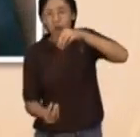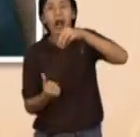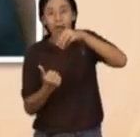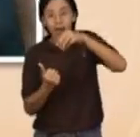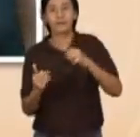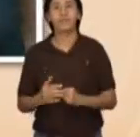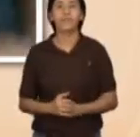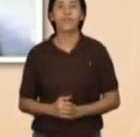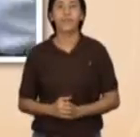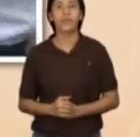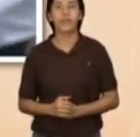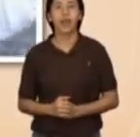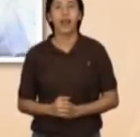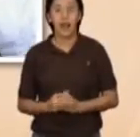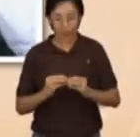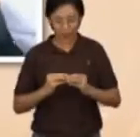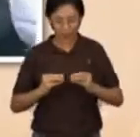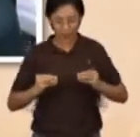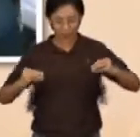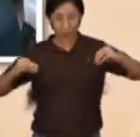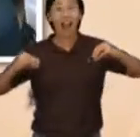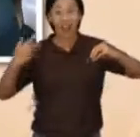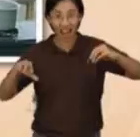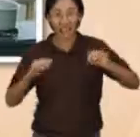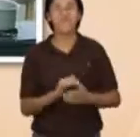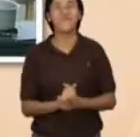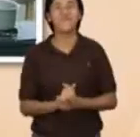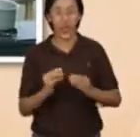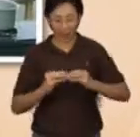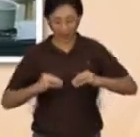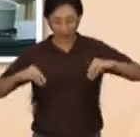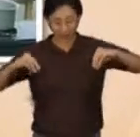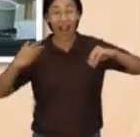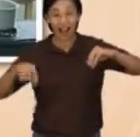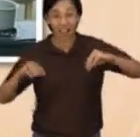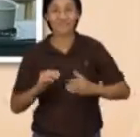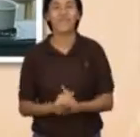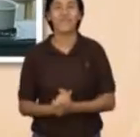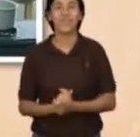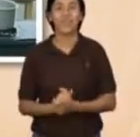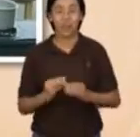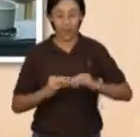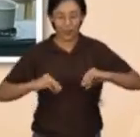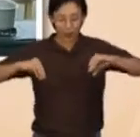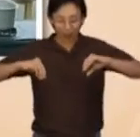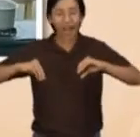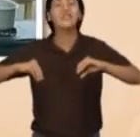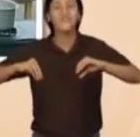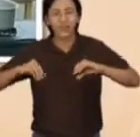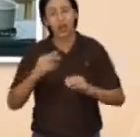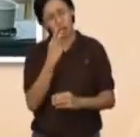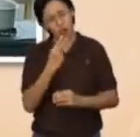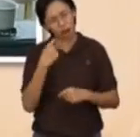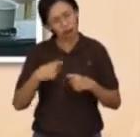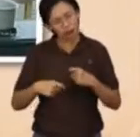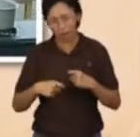เนี่ยนะครับเราก็จะได้ได้กรอกนี่นะครับ เหมือนจะยากแต่ความจริงไม่ยากเล